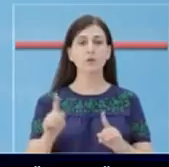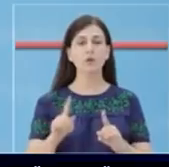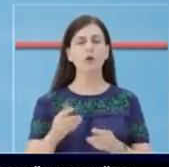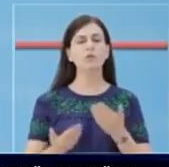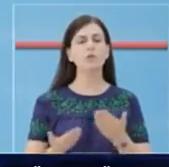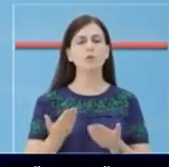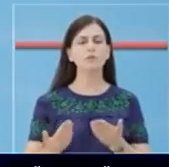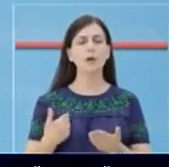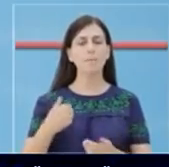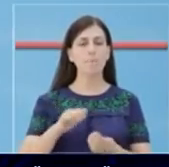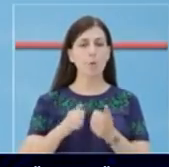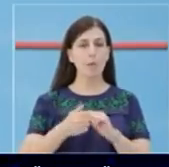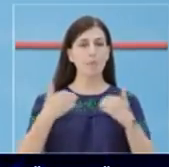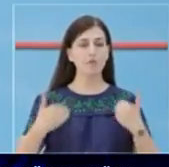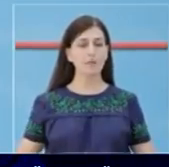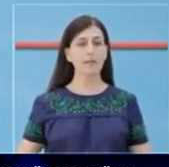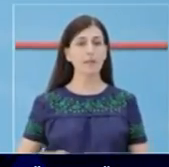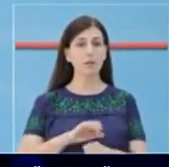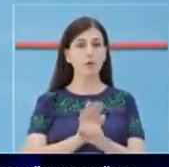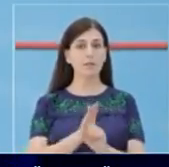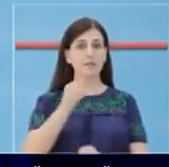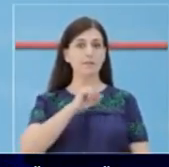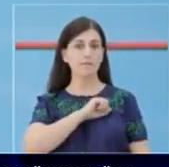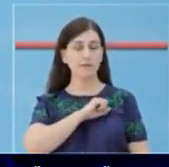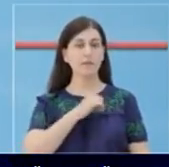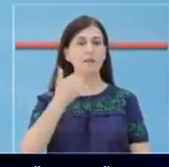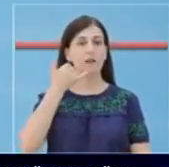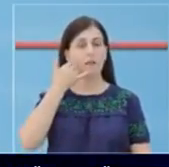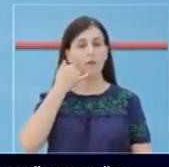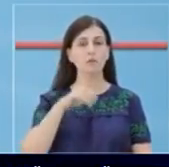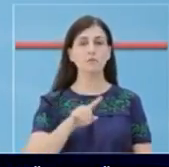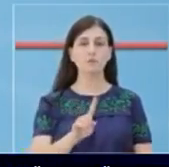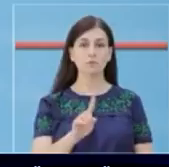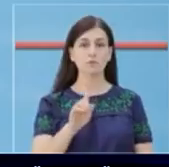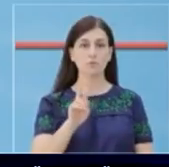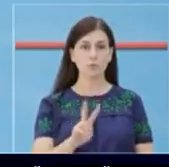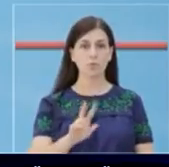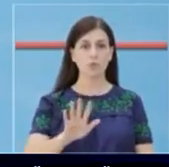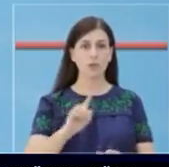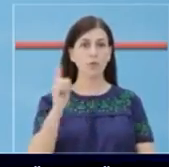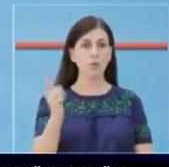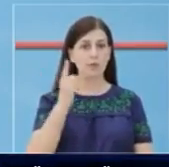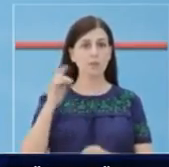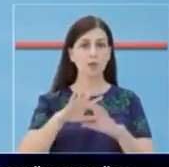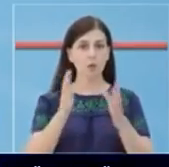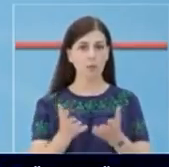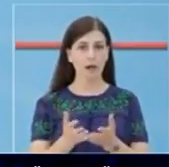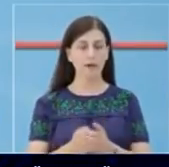duhet të neglizhojnë shfaqjen e shenjave të COVID-19 dhe për këto duhet të telefonojnë në numrin e urgjencës